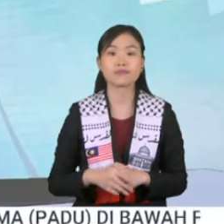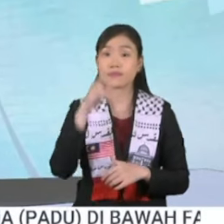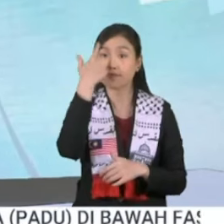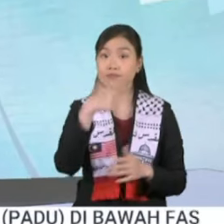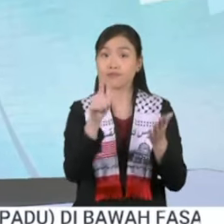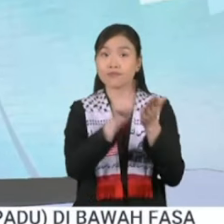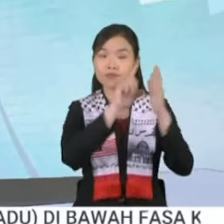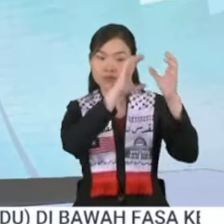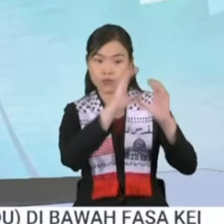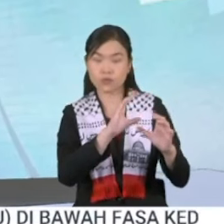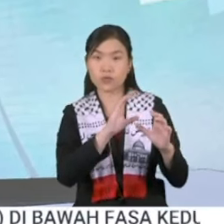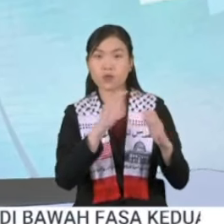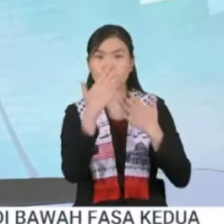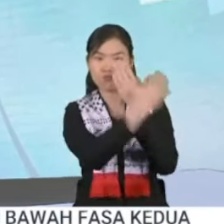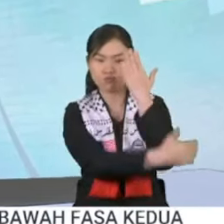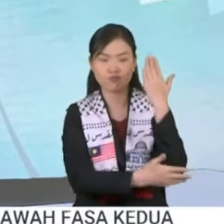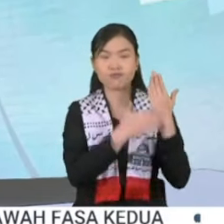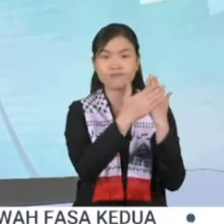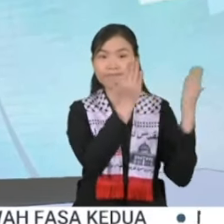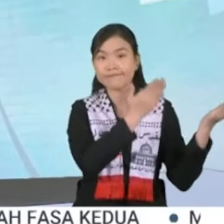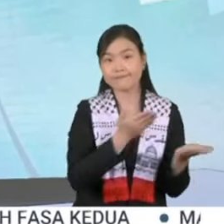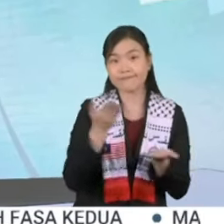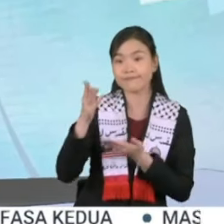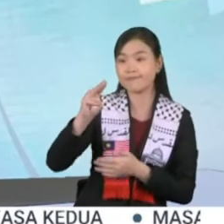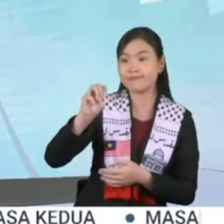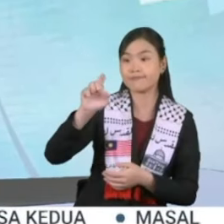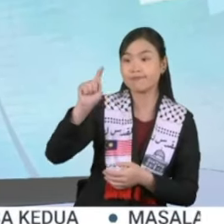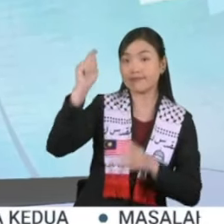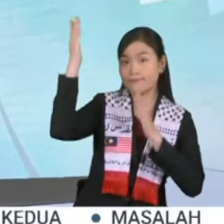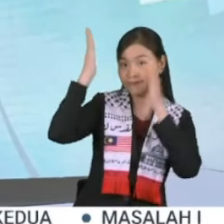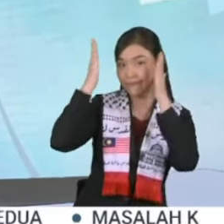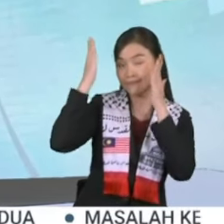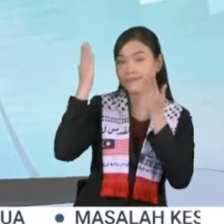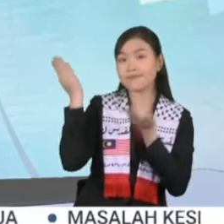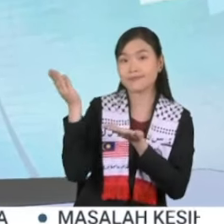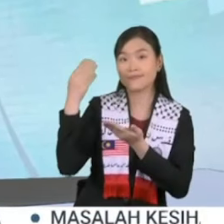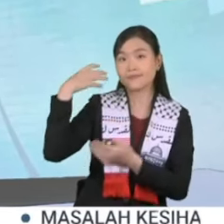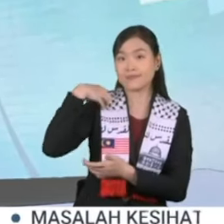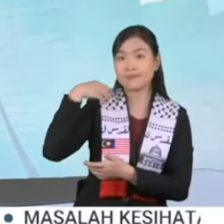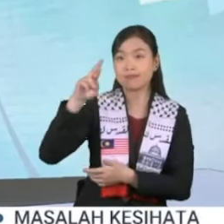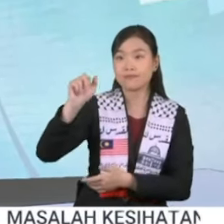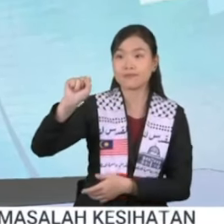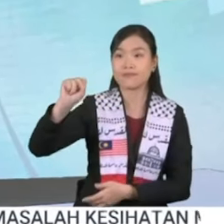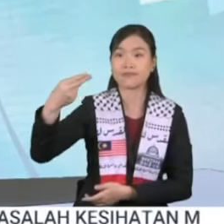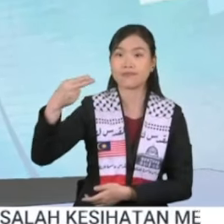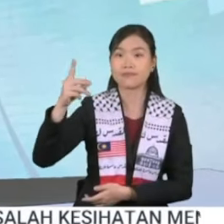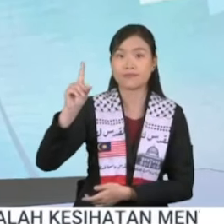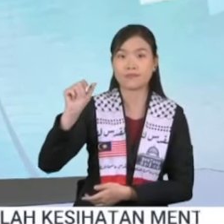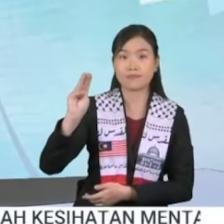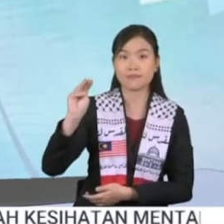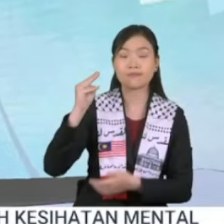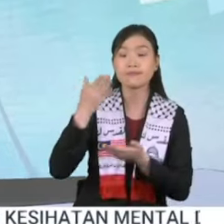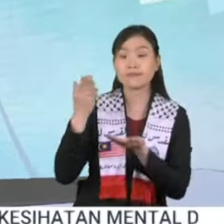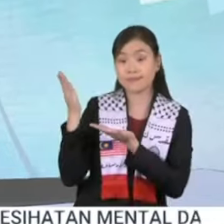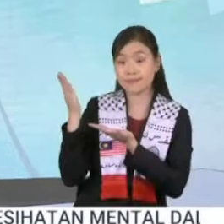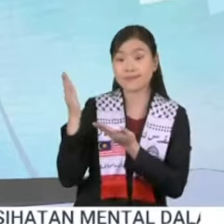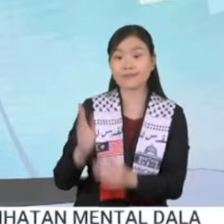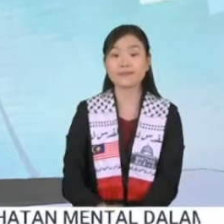Baik saudara, untuk laporan cuaca seluruh negara langsung ke Met Malaysia bersama pegawai Rashram Amirul Ashraf Ruslan.